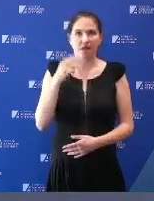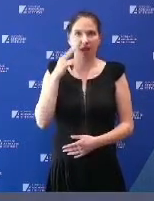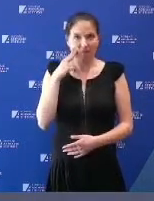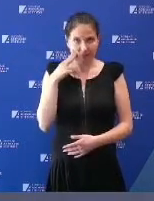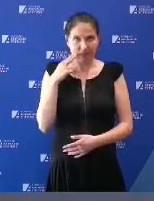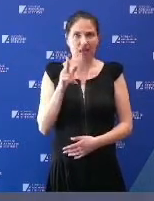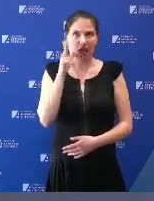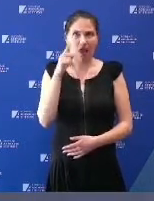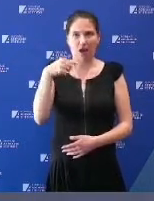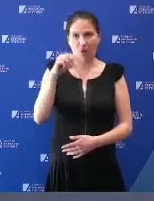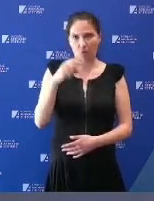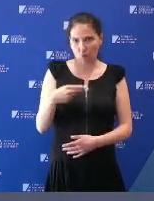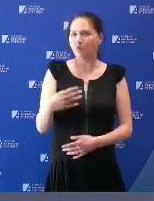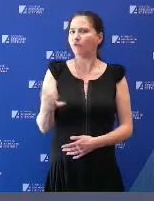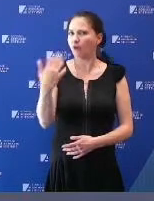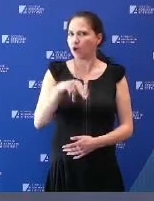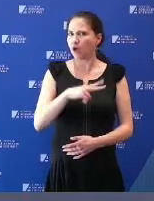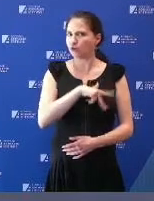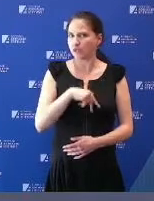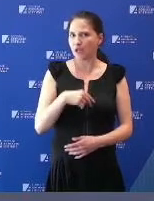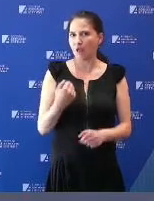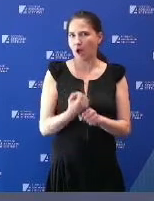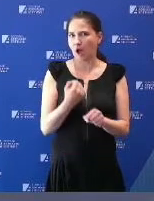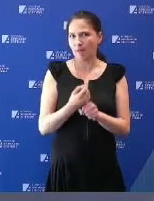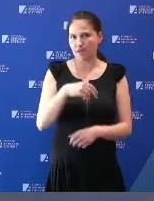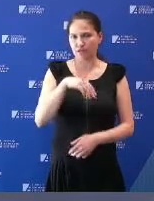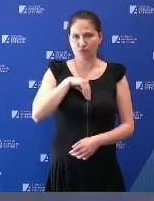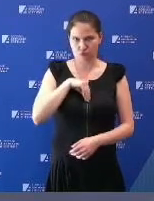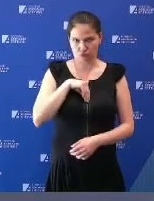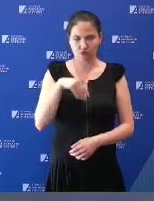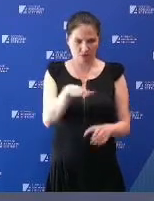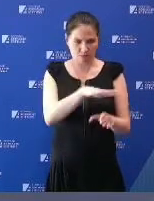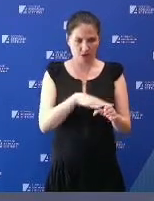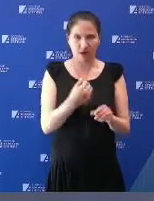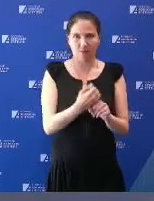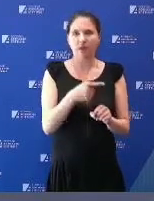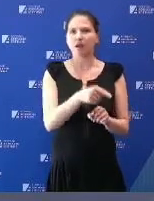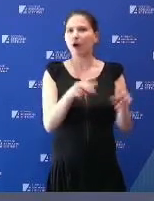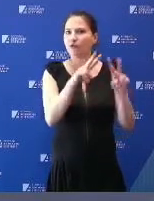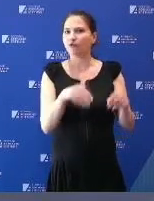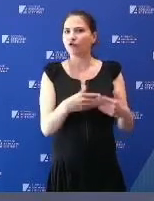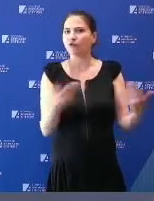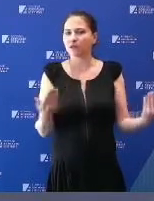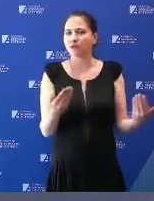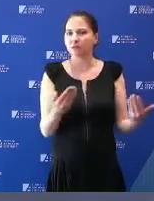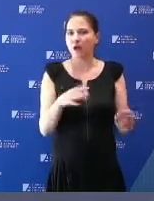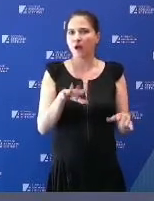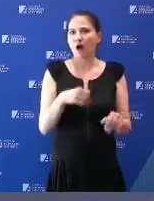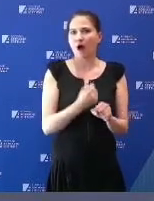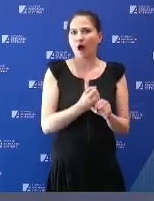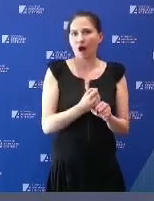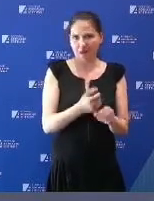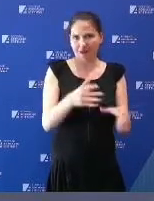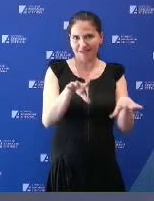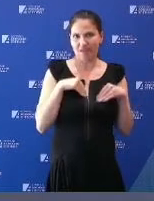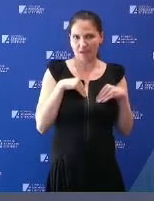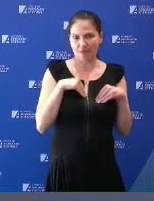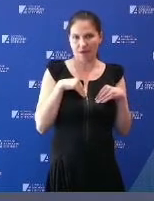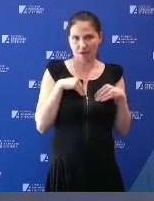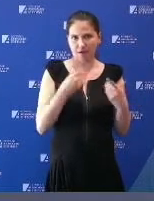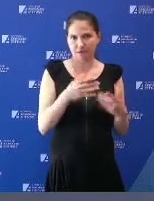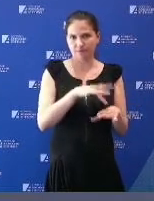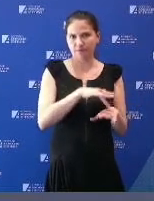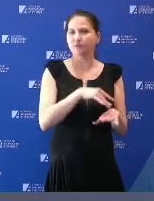aus dem Bereich Sozial- und Arbeitspsychologie. Ich erforsche, wie der Aufgabenansatz ArbeitnehmerInnen helfen kann, aufkommende